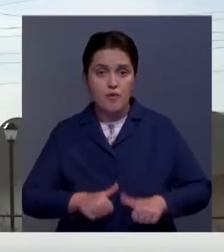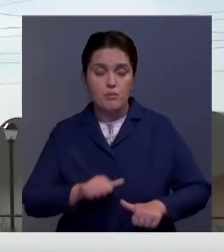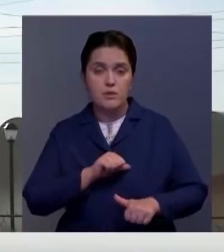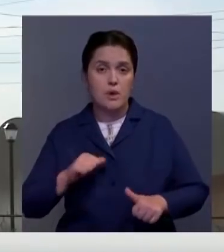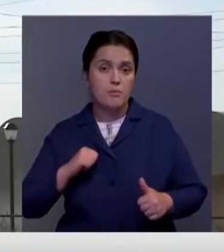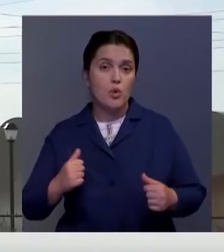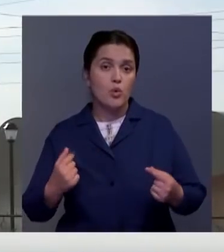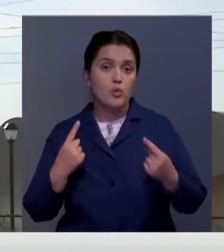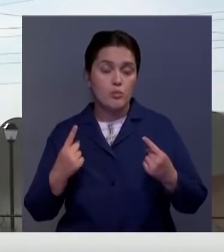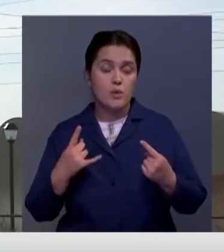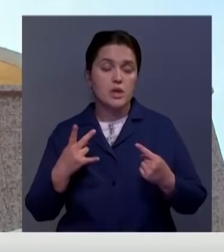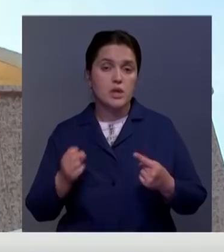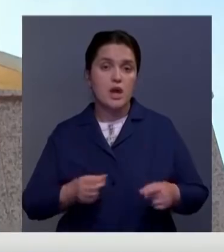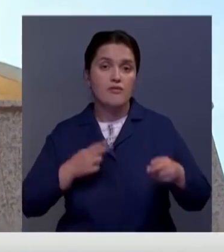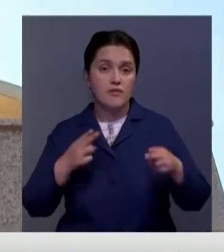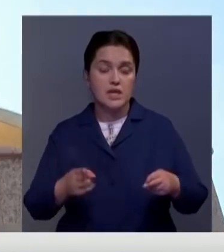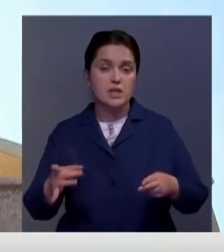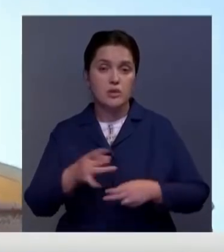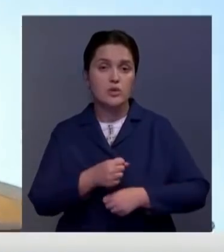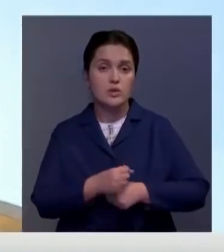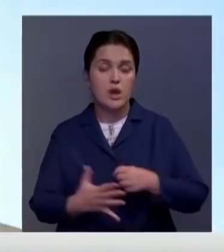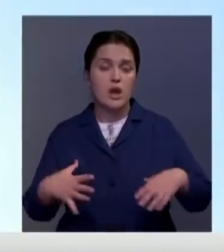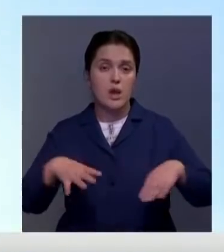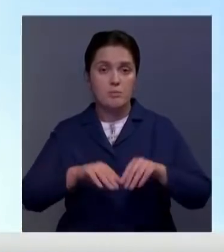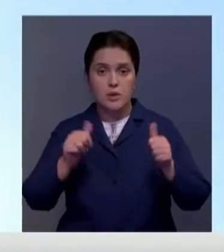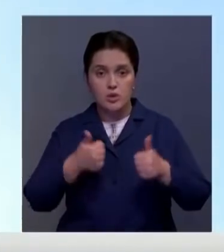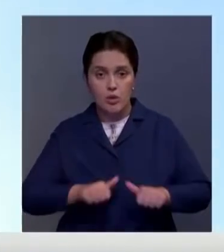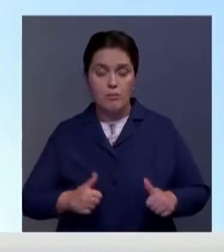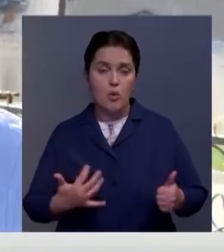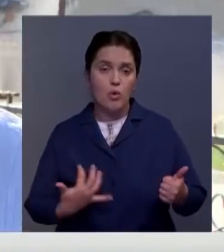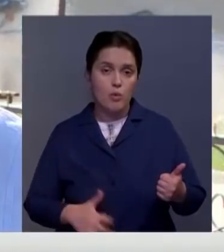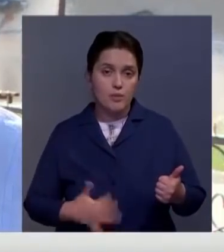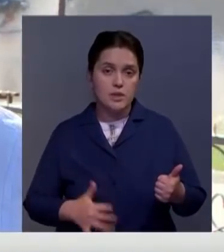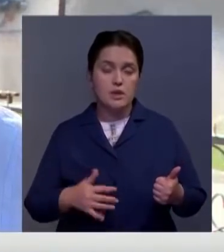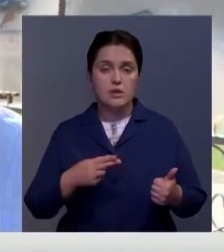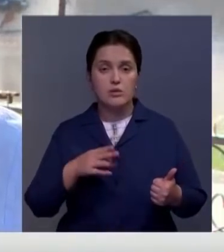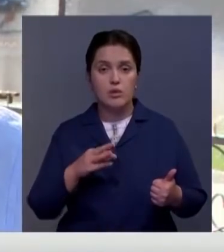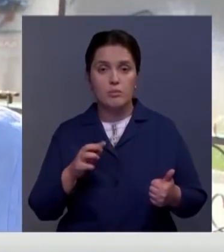установили на въезде в районный центр. Это объединенная скульптура Кобыза и Домбры.